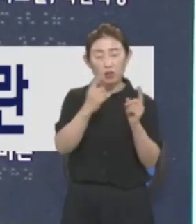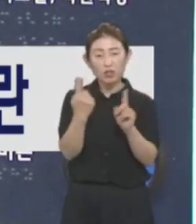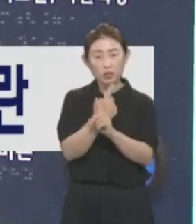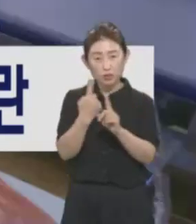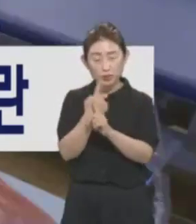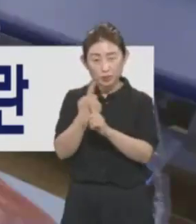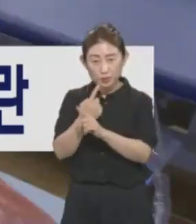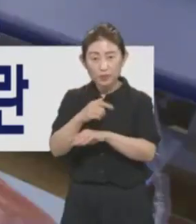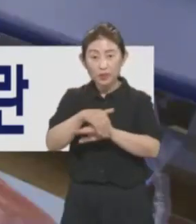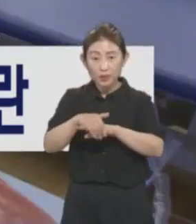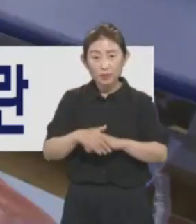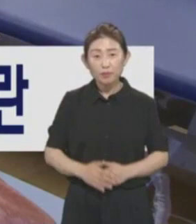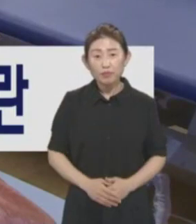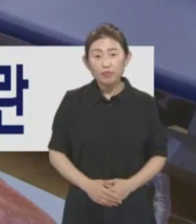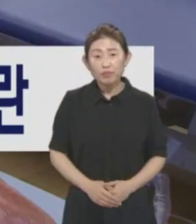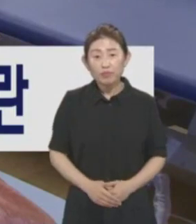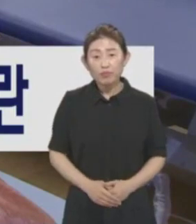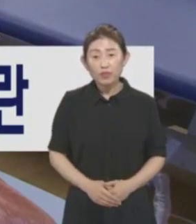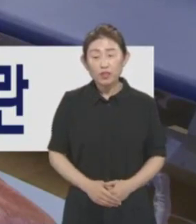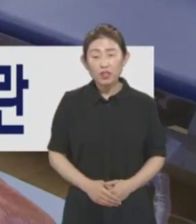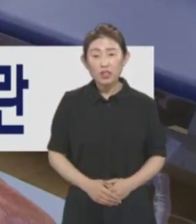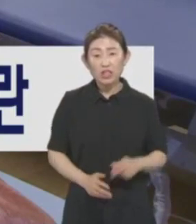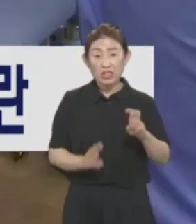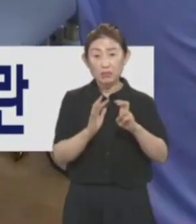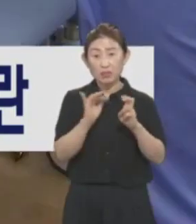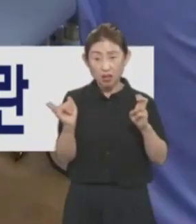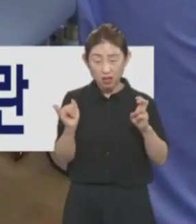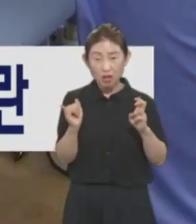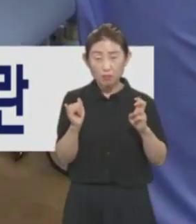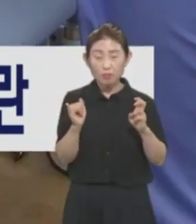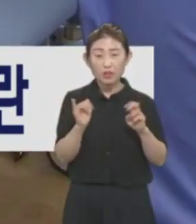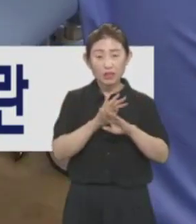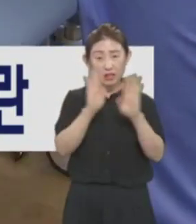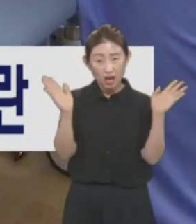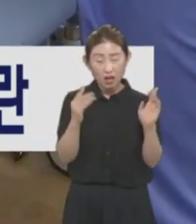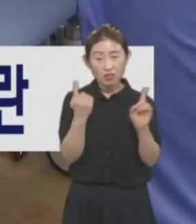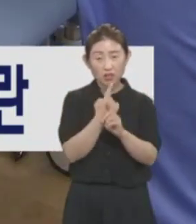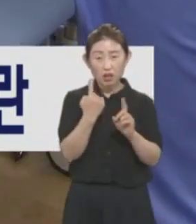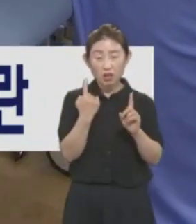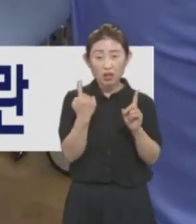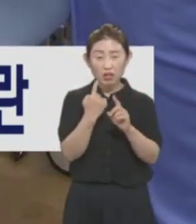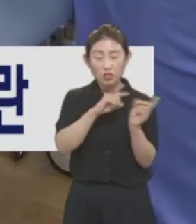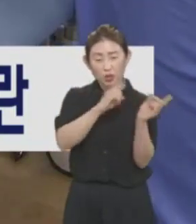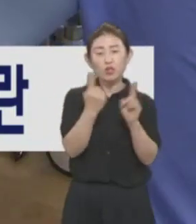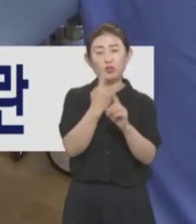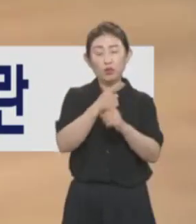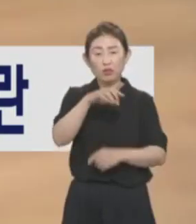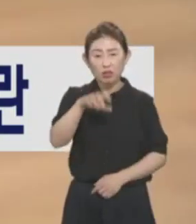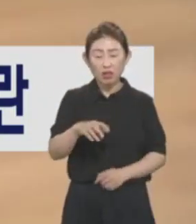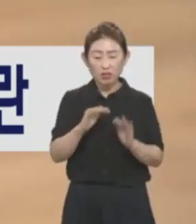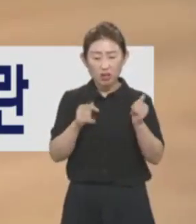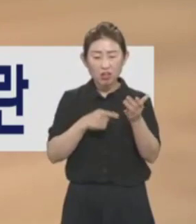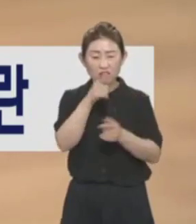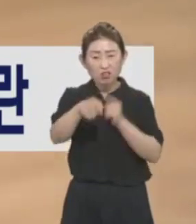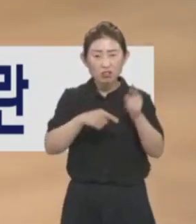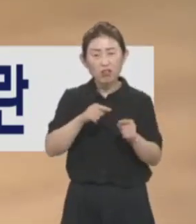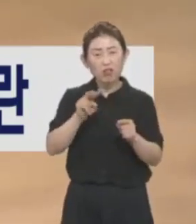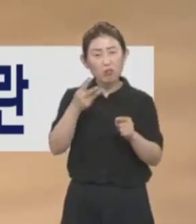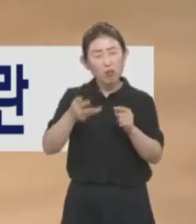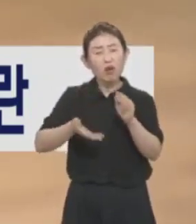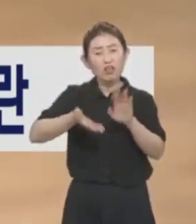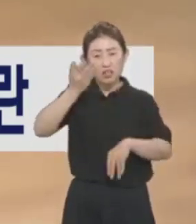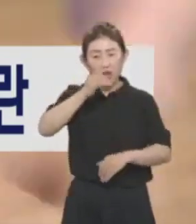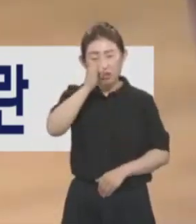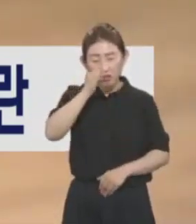진행할 계획입니다. 이런 가운데 20명을 수용할 수 있는 낮 병동 재활치료 대상에 수백 명이 몰리면서 병원